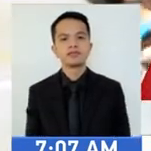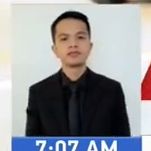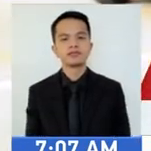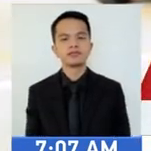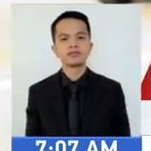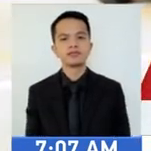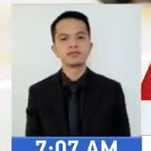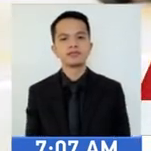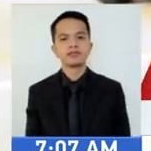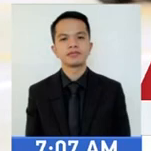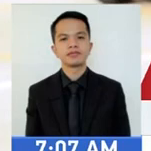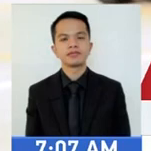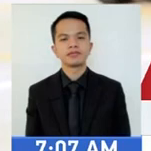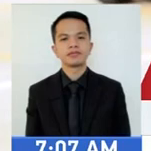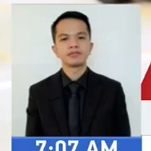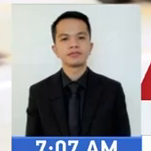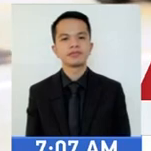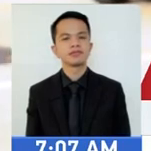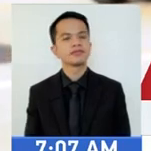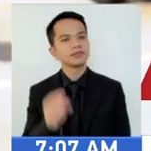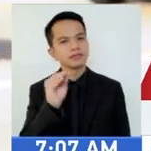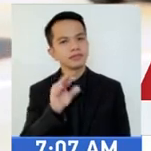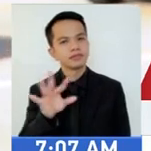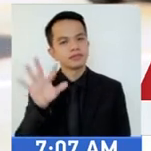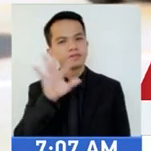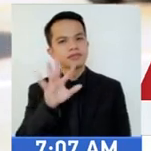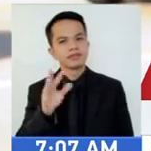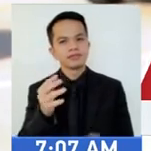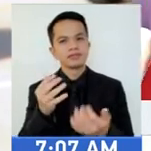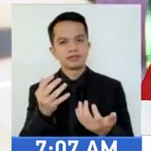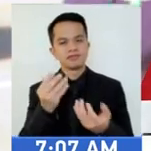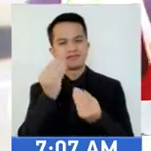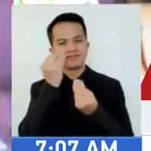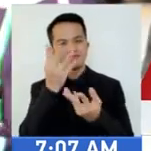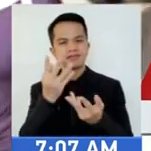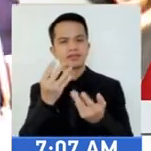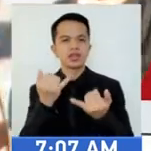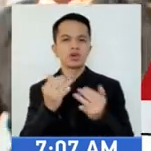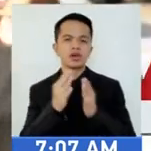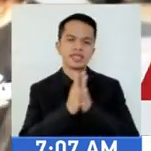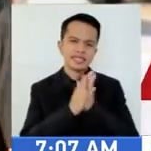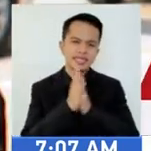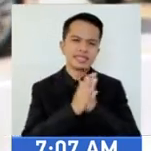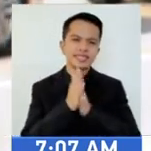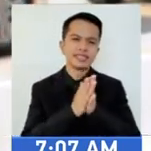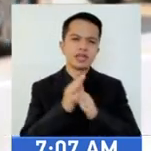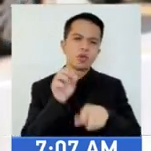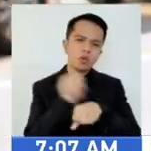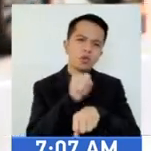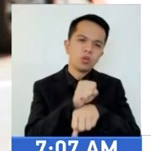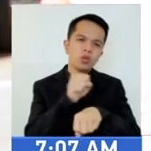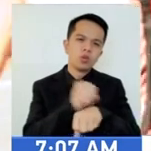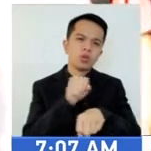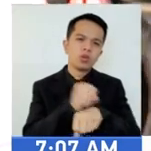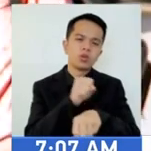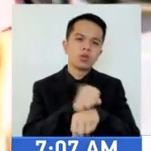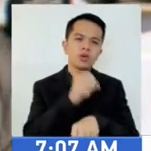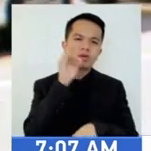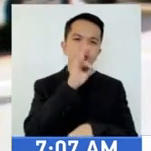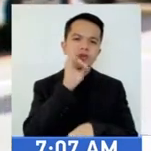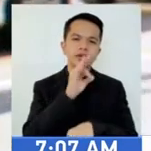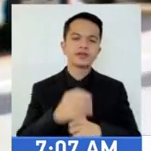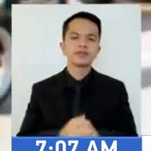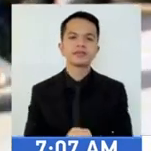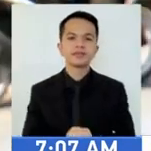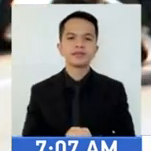Iga na magandang umaga, walang duda masipag magtrabaho ang mga Pilipino. Kaso kahit sino ay may hirapang kumayod